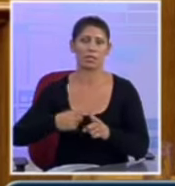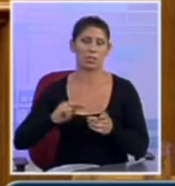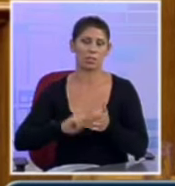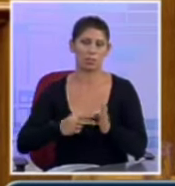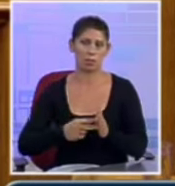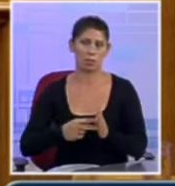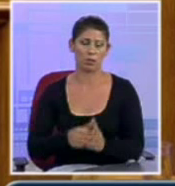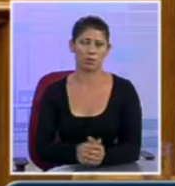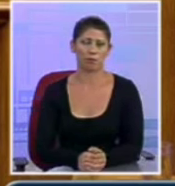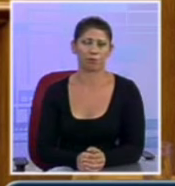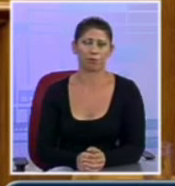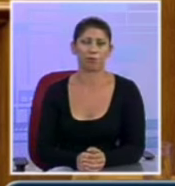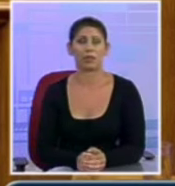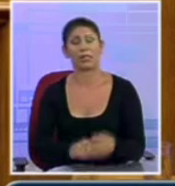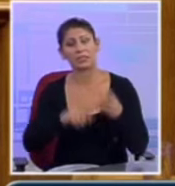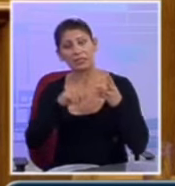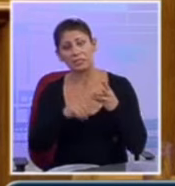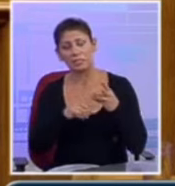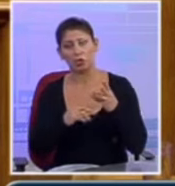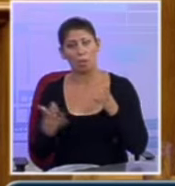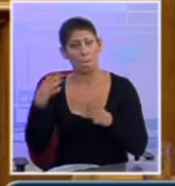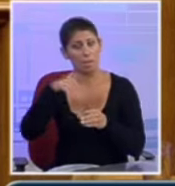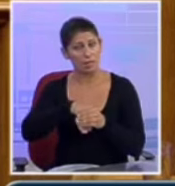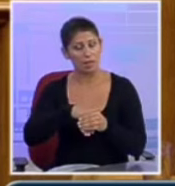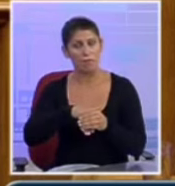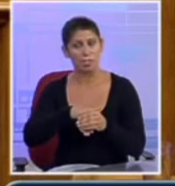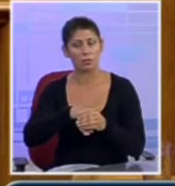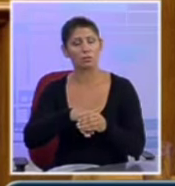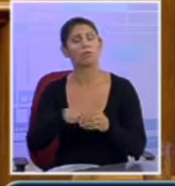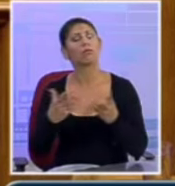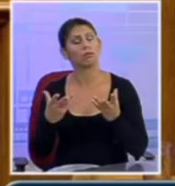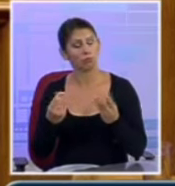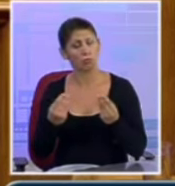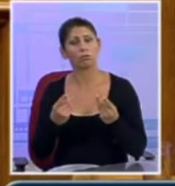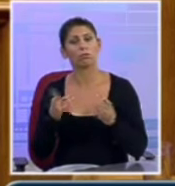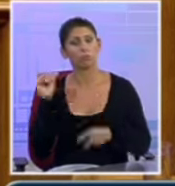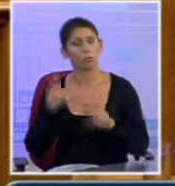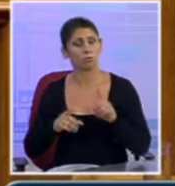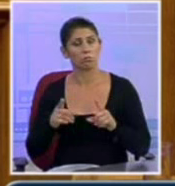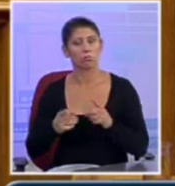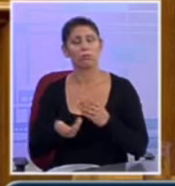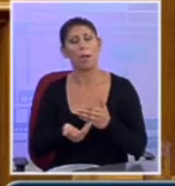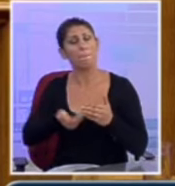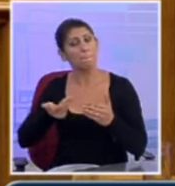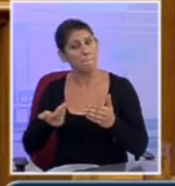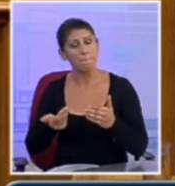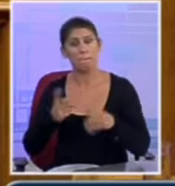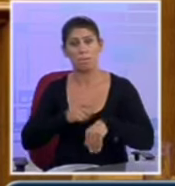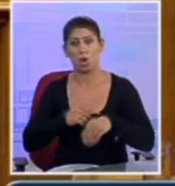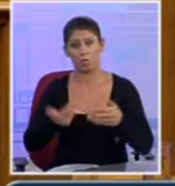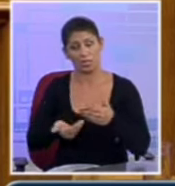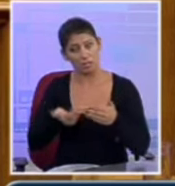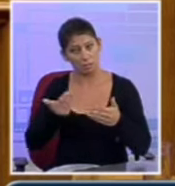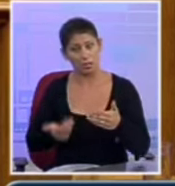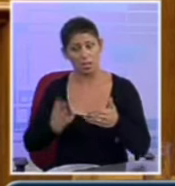οικονομίας. Τρίτον, περιλαμβάνει αρκετές εμπρόθεσμες